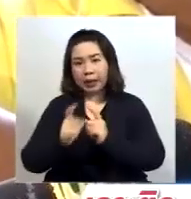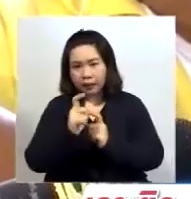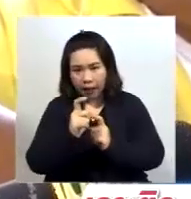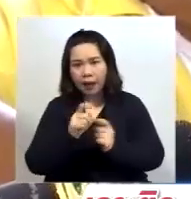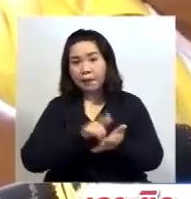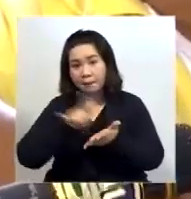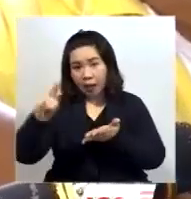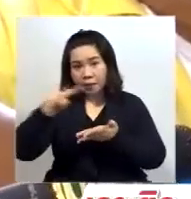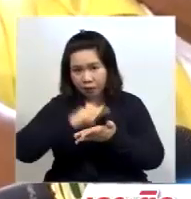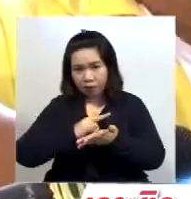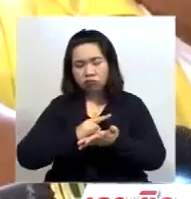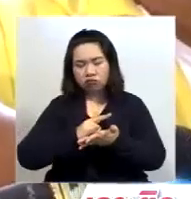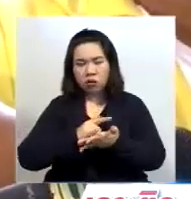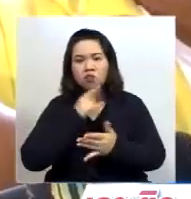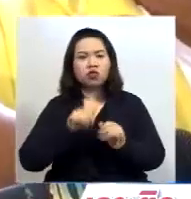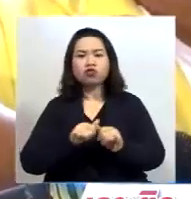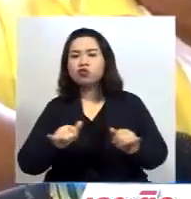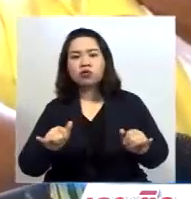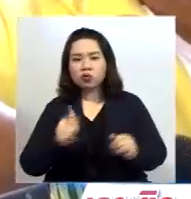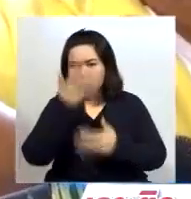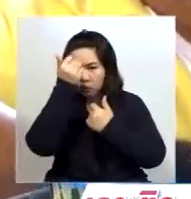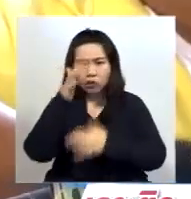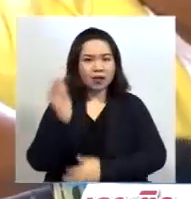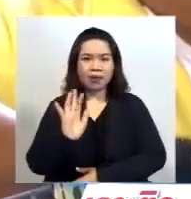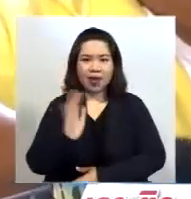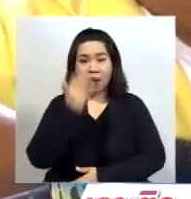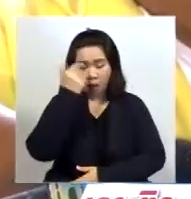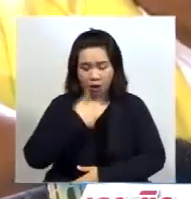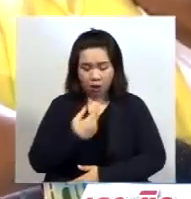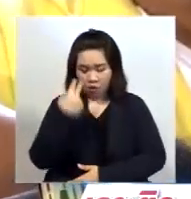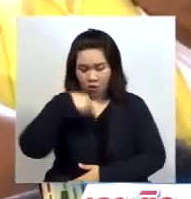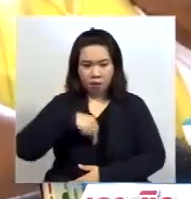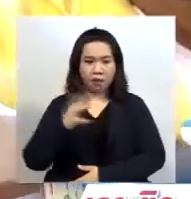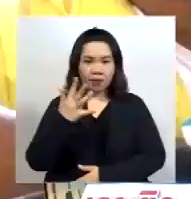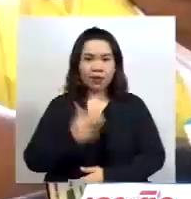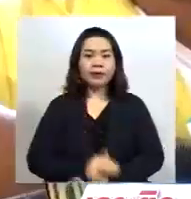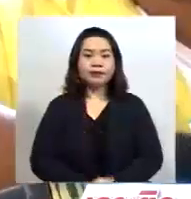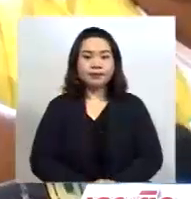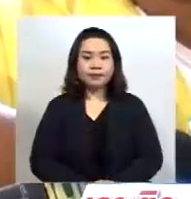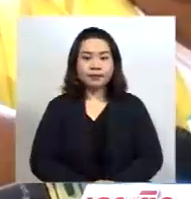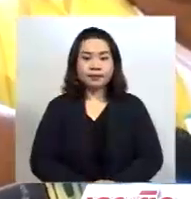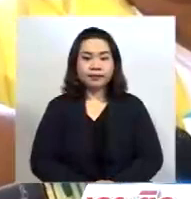วก็ไม่ควรจะวางเฉยเพราะว่าบางทีโรคไปแค่เจ็บเราก็มองไม่เห็นนะครับ